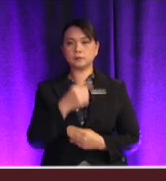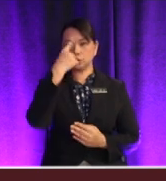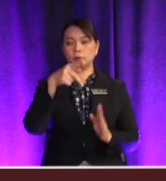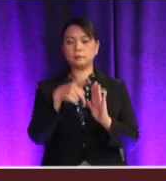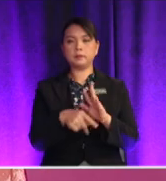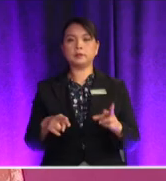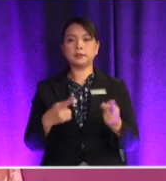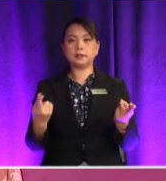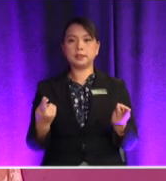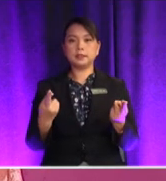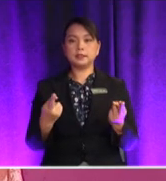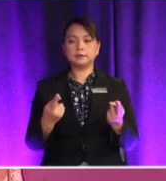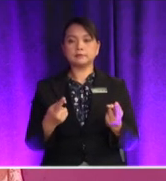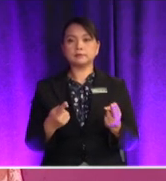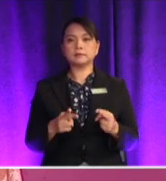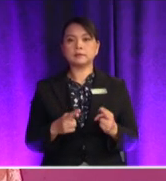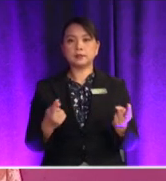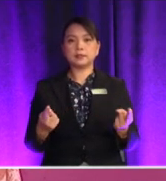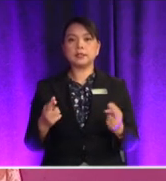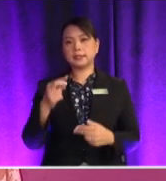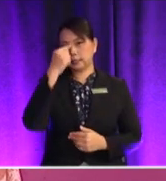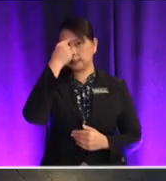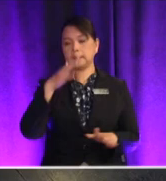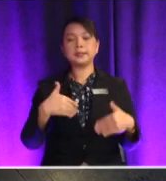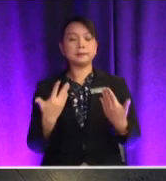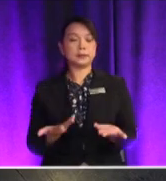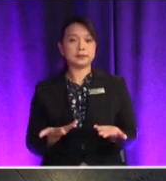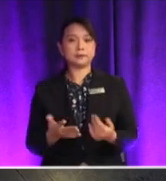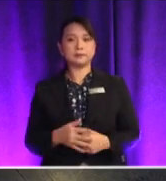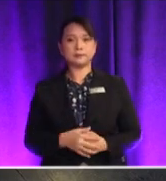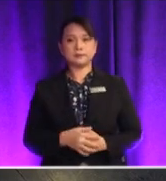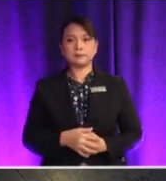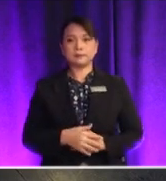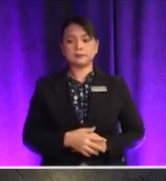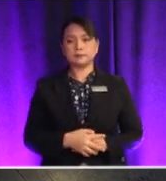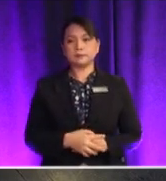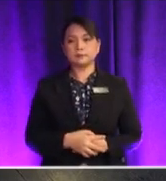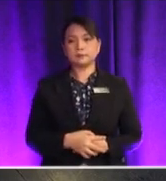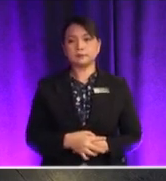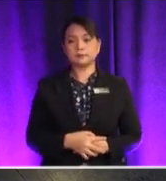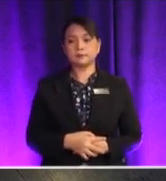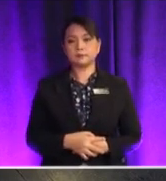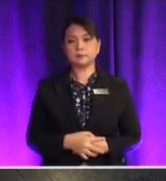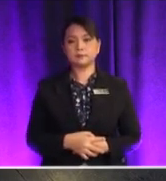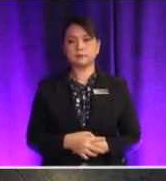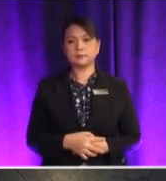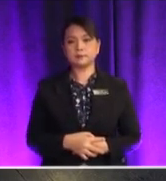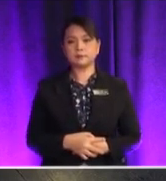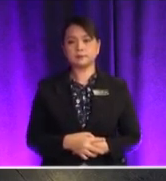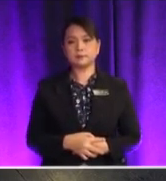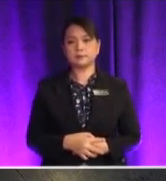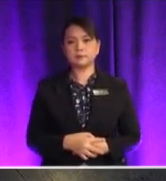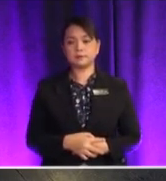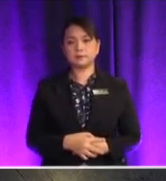perayaan India macam mana? Saya boleh jawab. Saya nak jawab. Okay, saya jawab ke atau bagi murid lah cikgu? Saya bagi Akmal